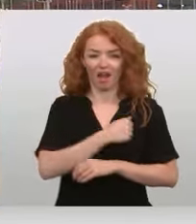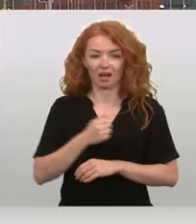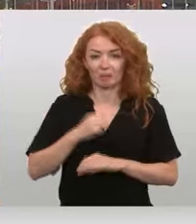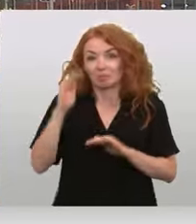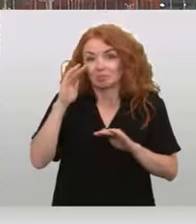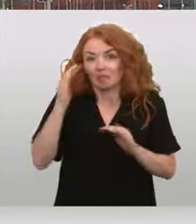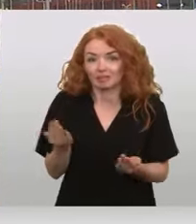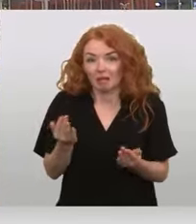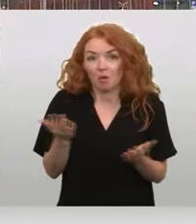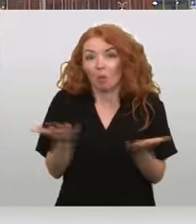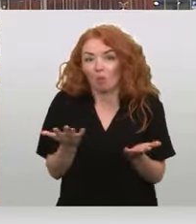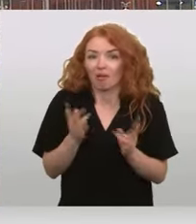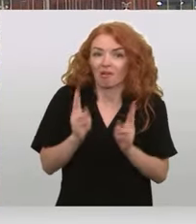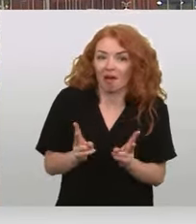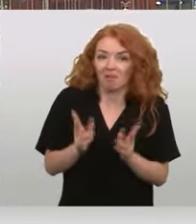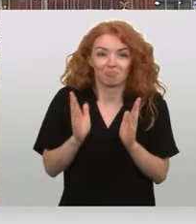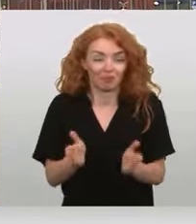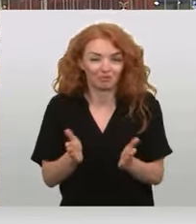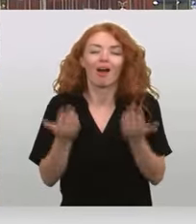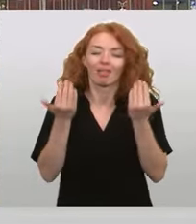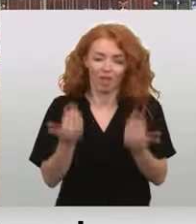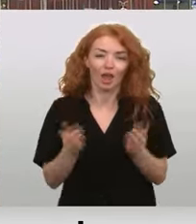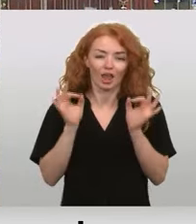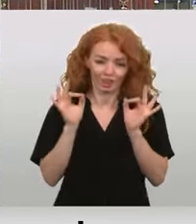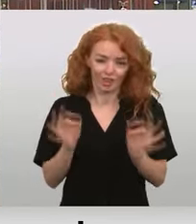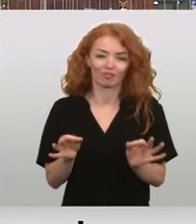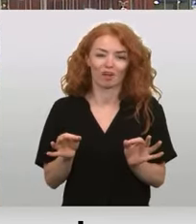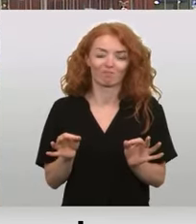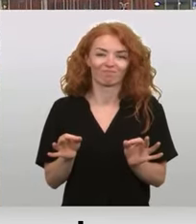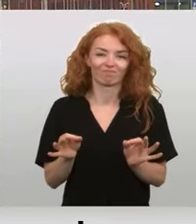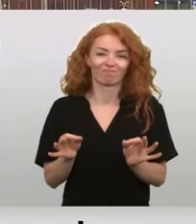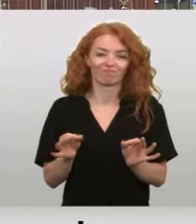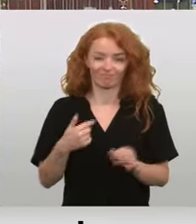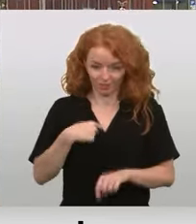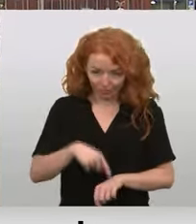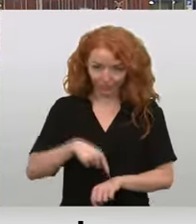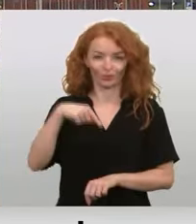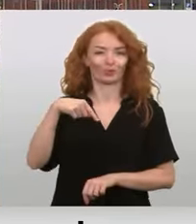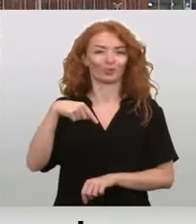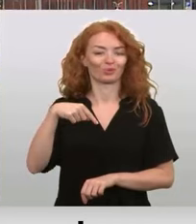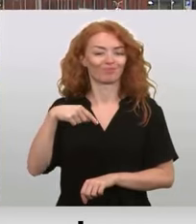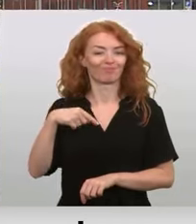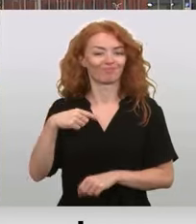nezināju, kur un kā būs. Bet tagad tiešām tagad es jūtu tādu,